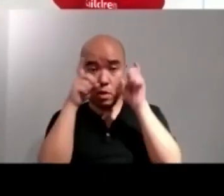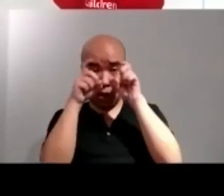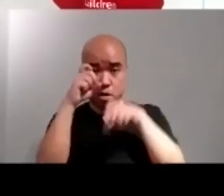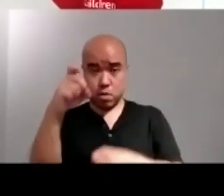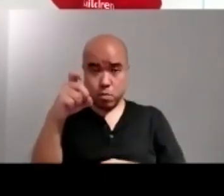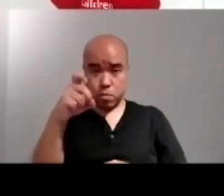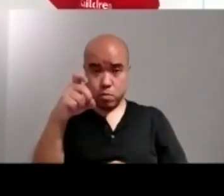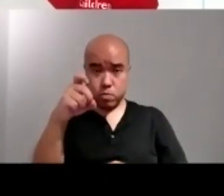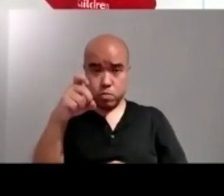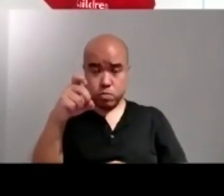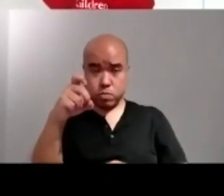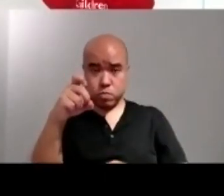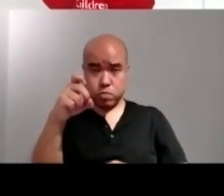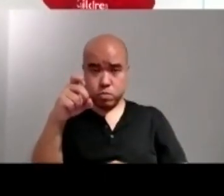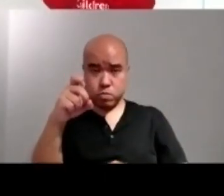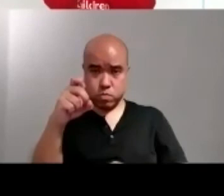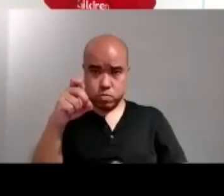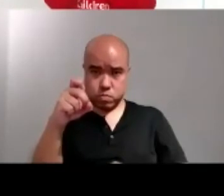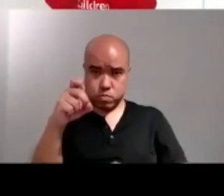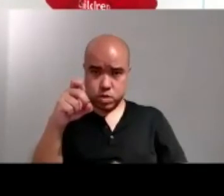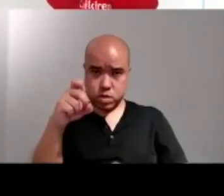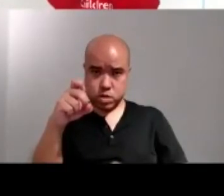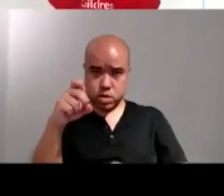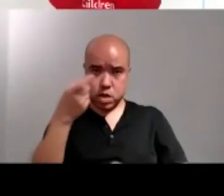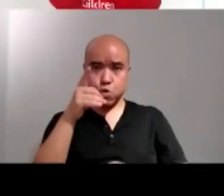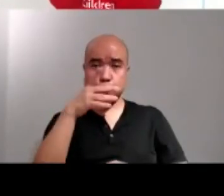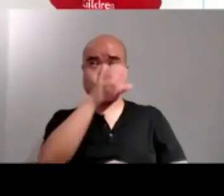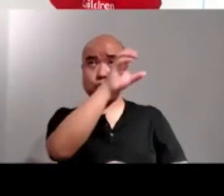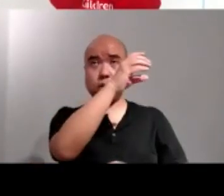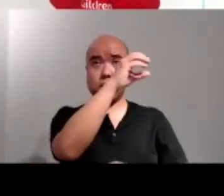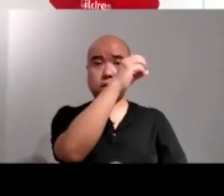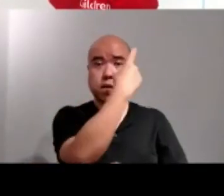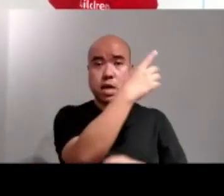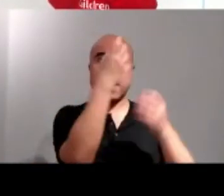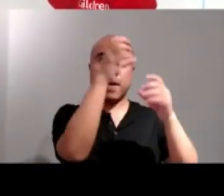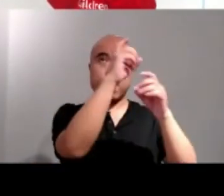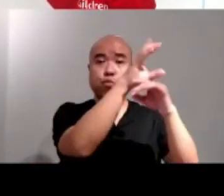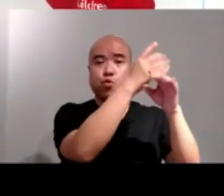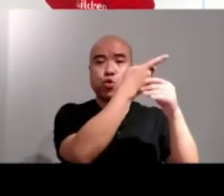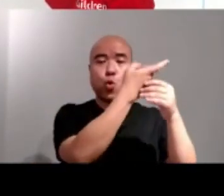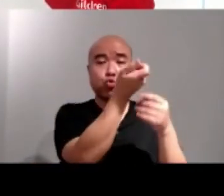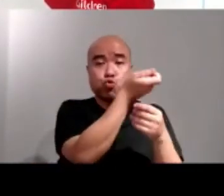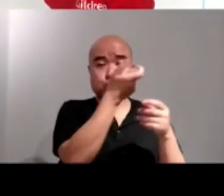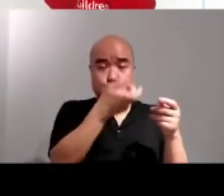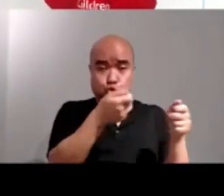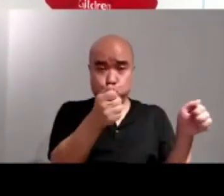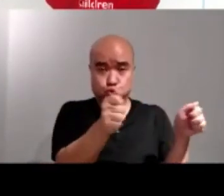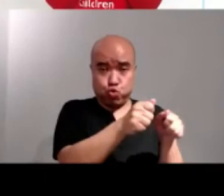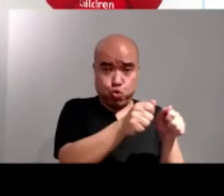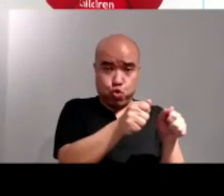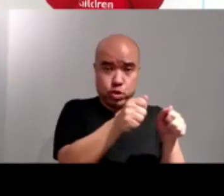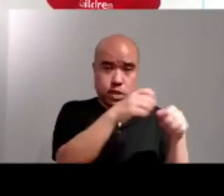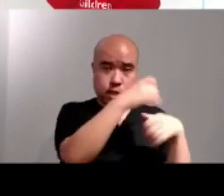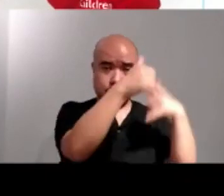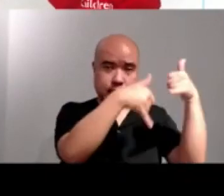9段30至60秒组成嘅校园微广播剧，咁故事嘅内容系关于一啲文化啦、生活同埋一啲比